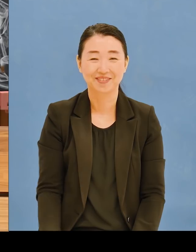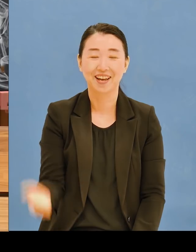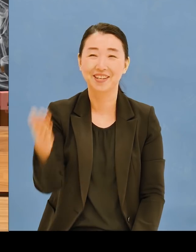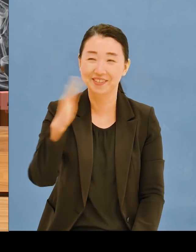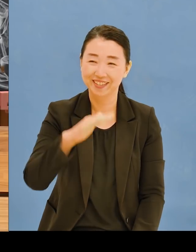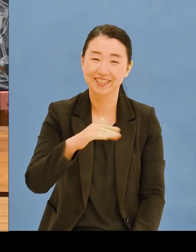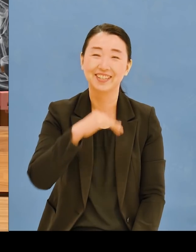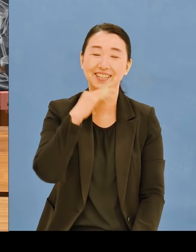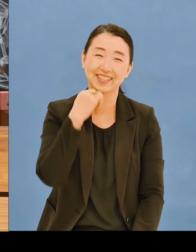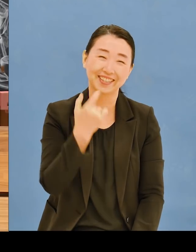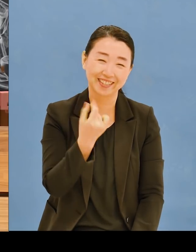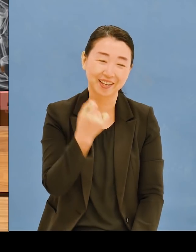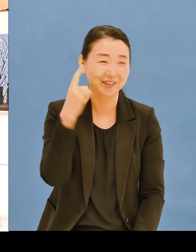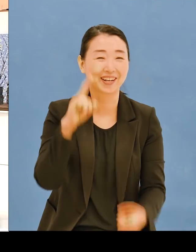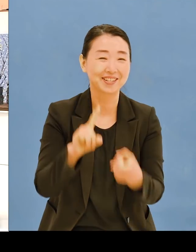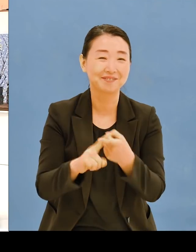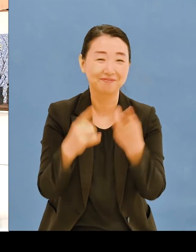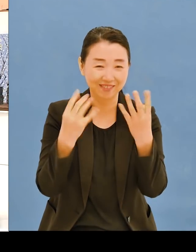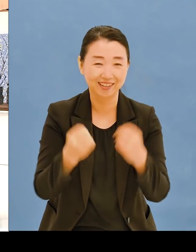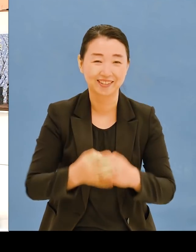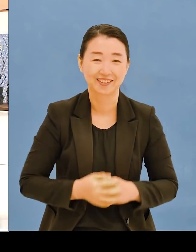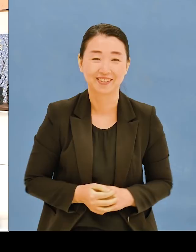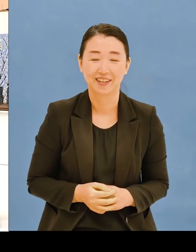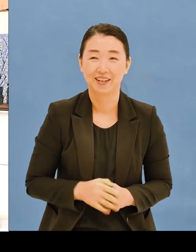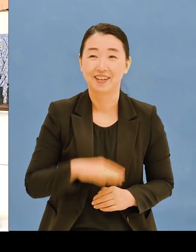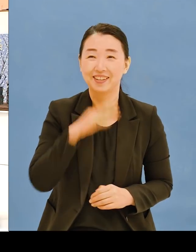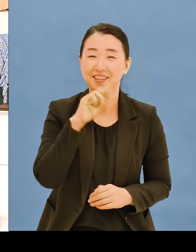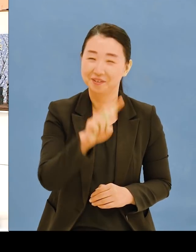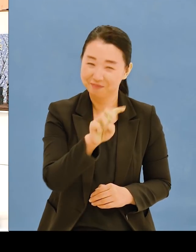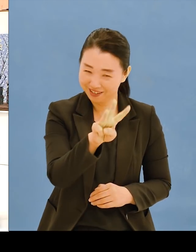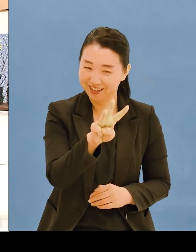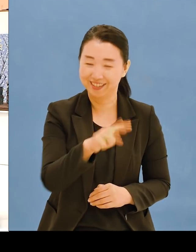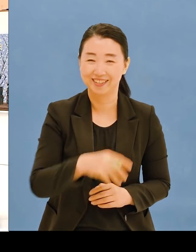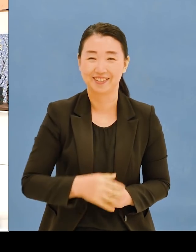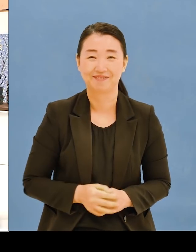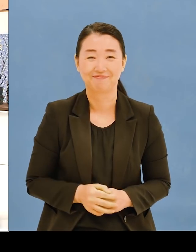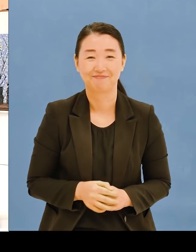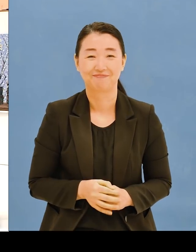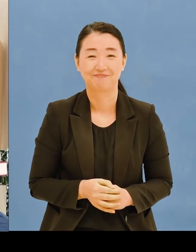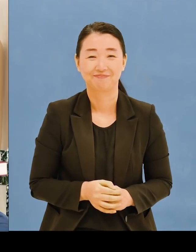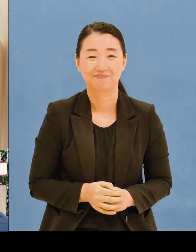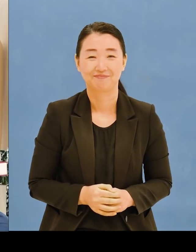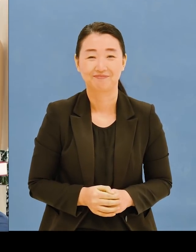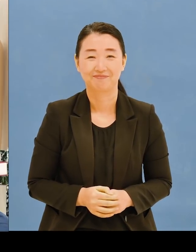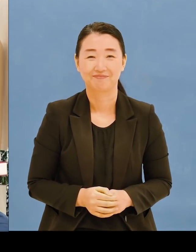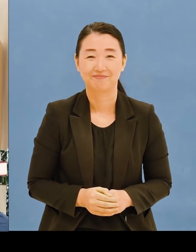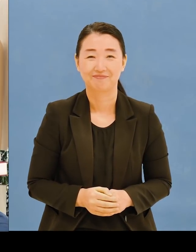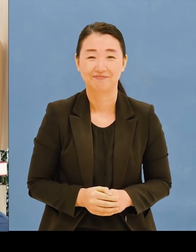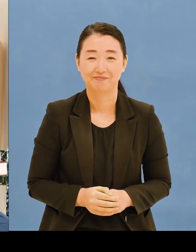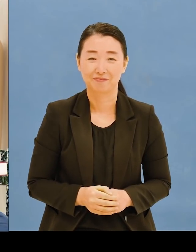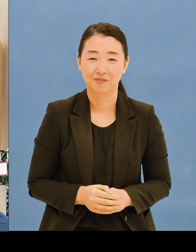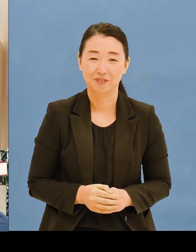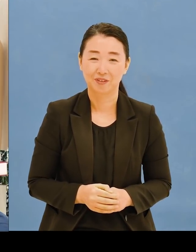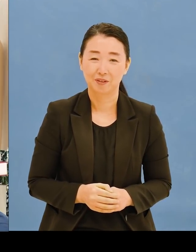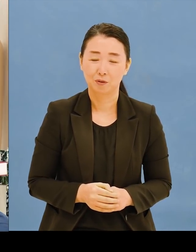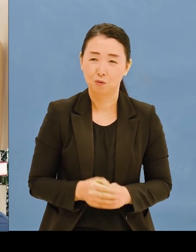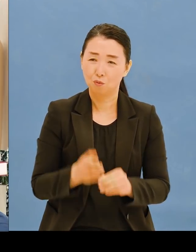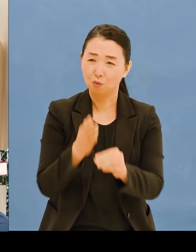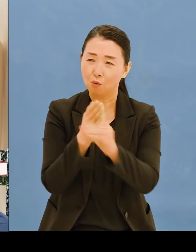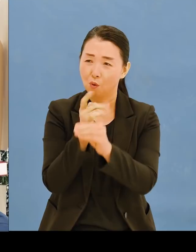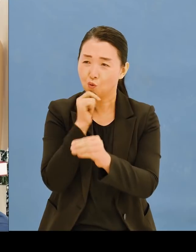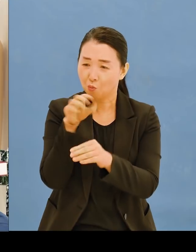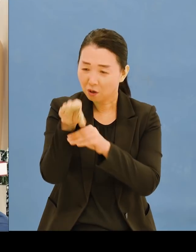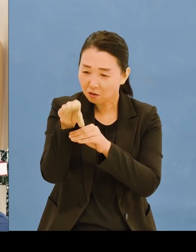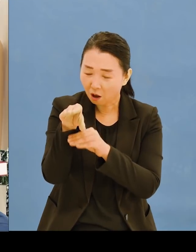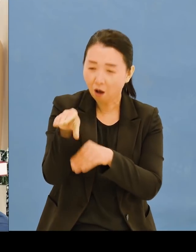근데 뭐 그럴 나이니까. 네, 예. 그때 제 나이가 그래 뭐 23살. 예, 어릴 때니까. 예. 근데 이제 목사님 그런 차를 그냥 이렇게